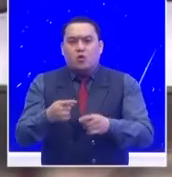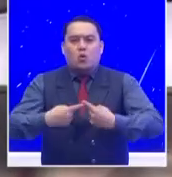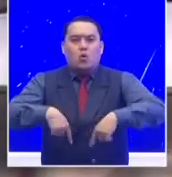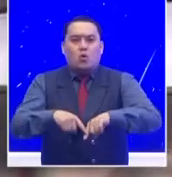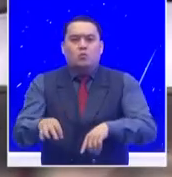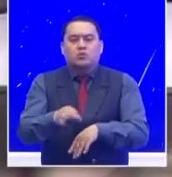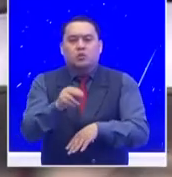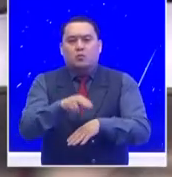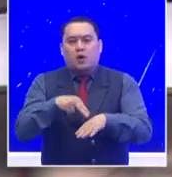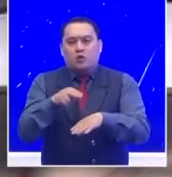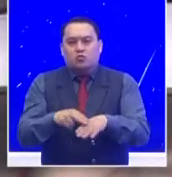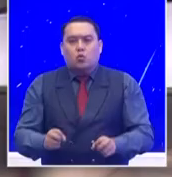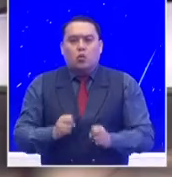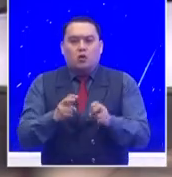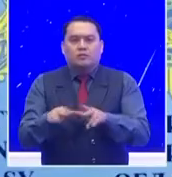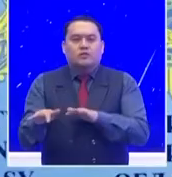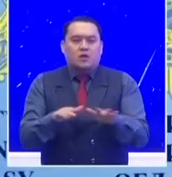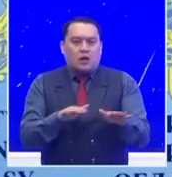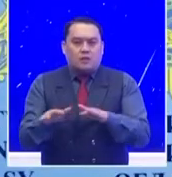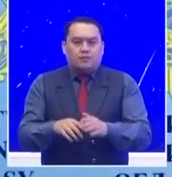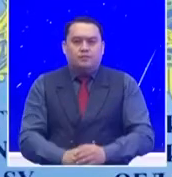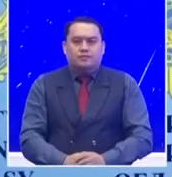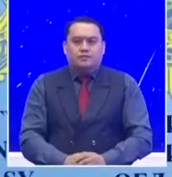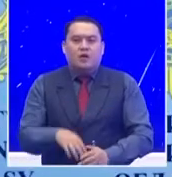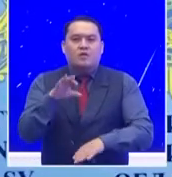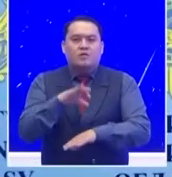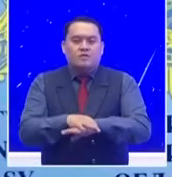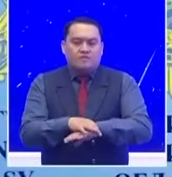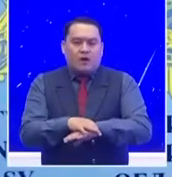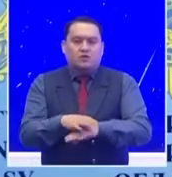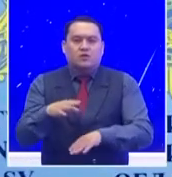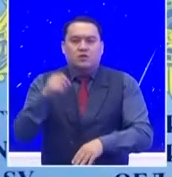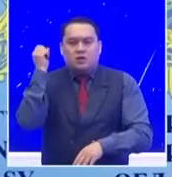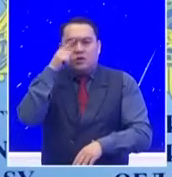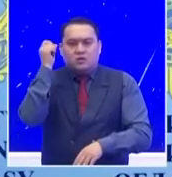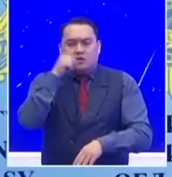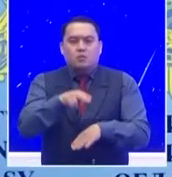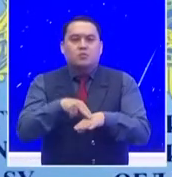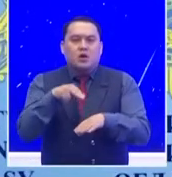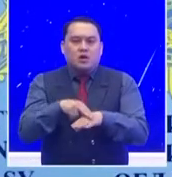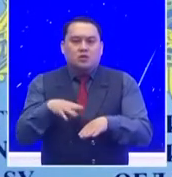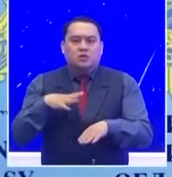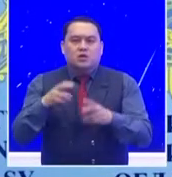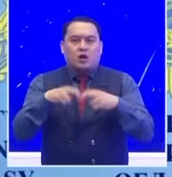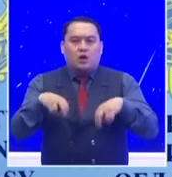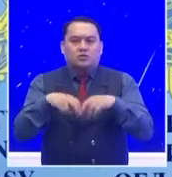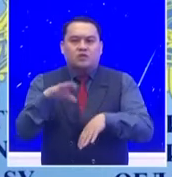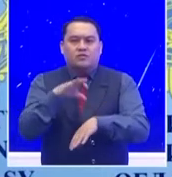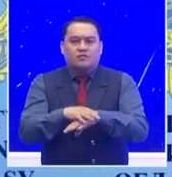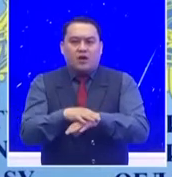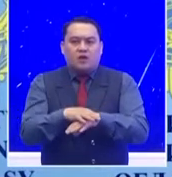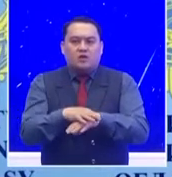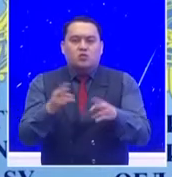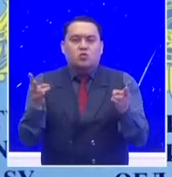департаменте полиции возбудили уголовное дело. Факт зарегистрирован в ЕРДР Ескелдинской районной полиции. Расследование по факту с